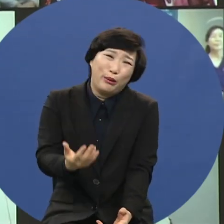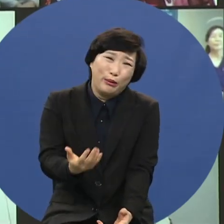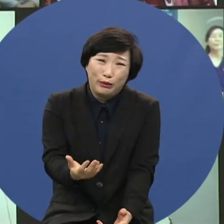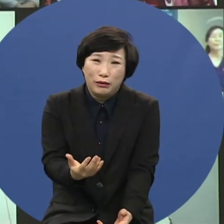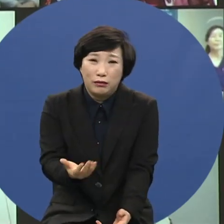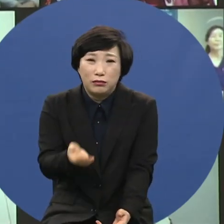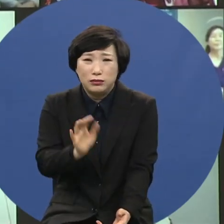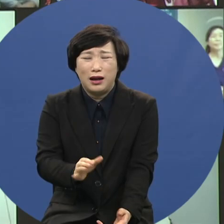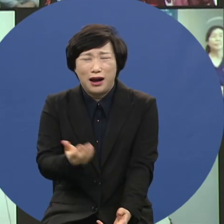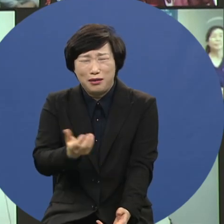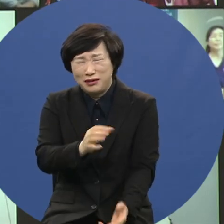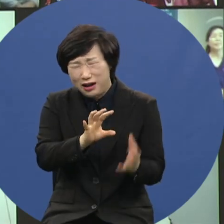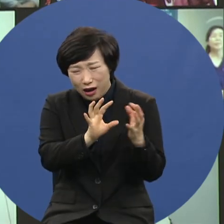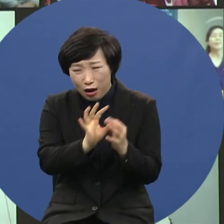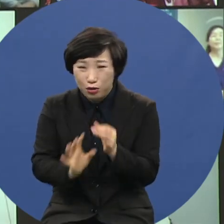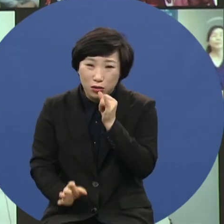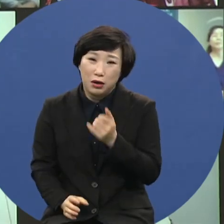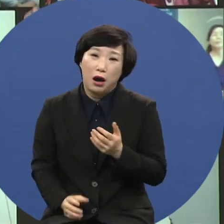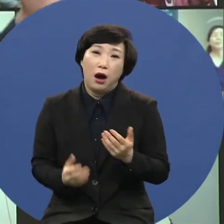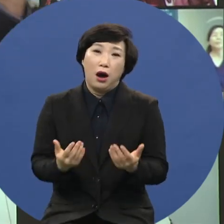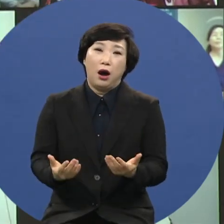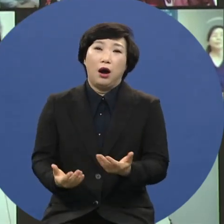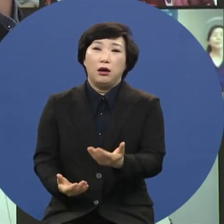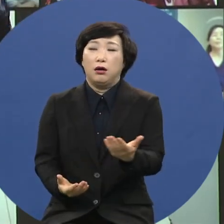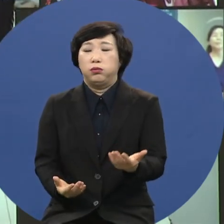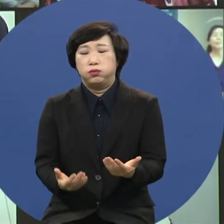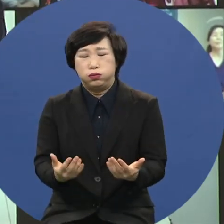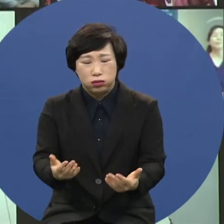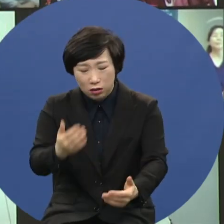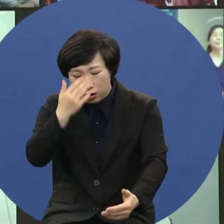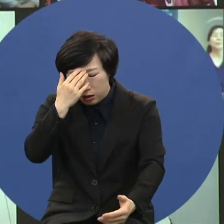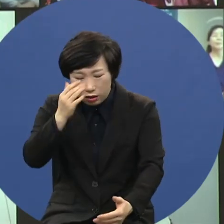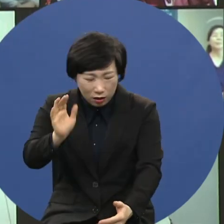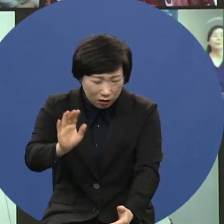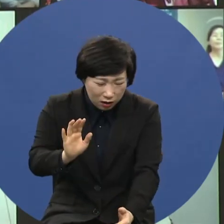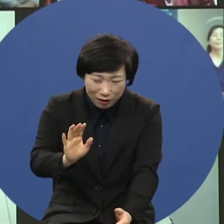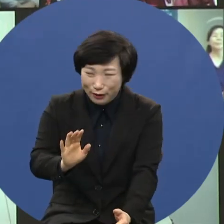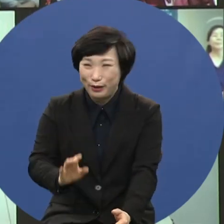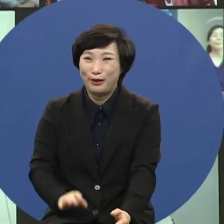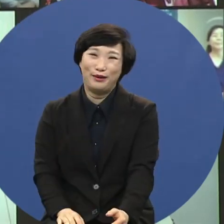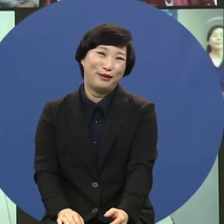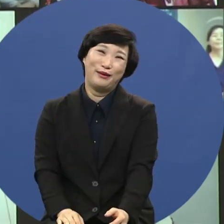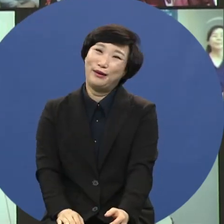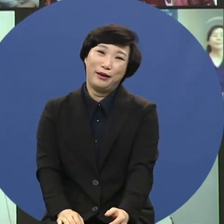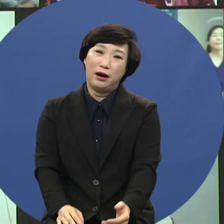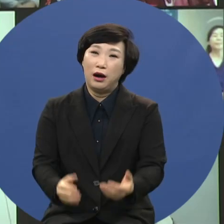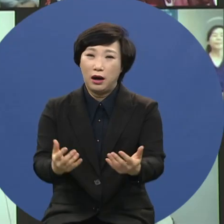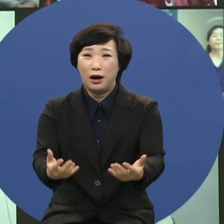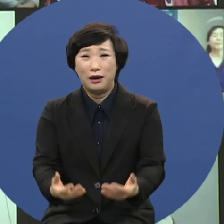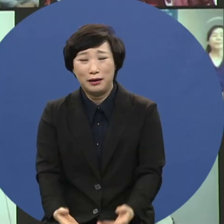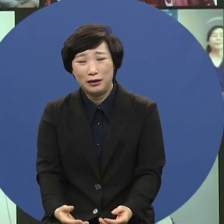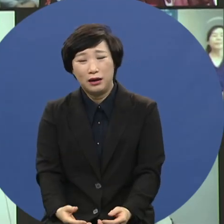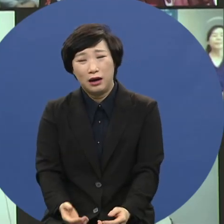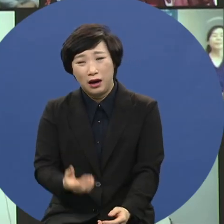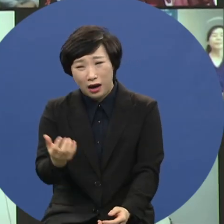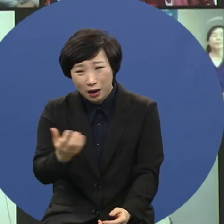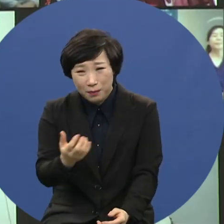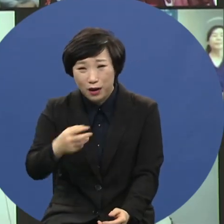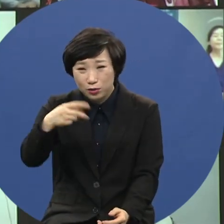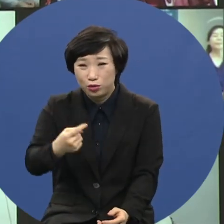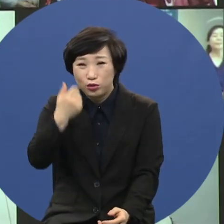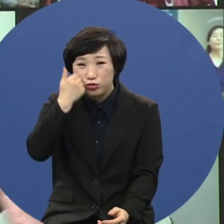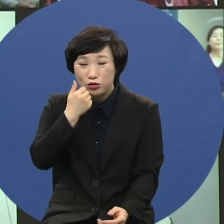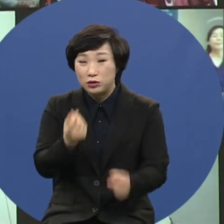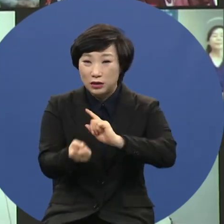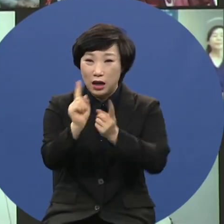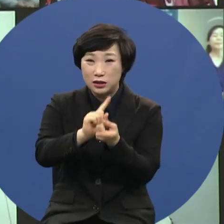수 없이 당하는 고통이야. 이건 어떻게 할 수가 없어. 그냥 아프다고 한들 누가